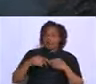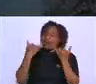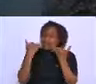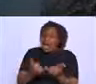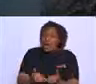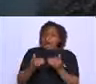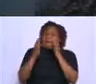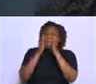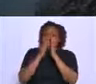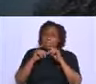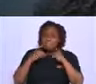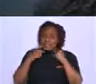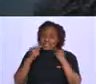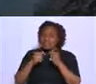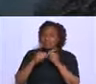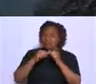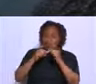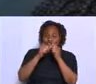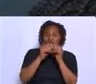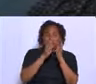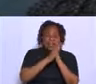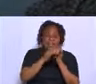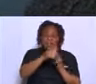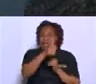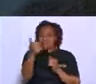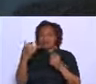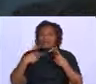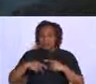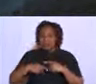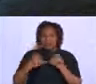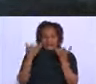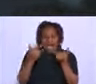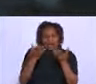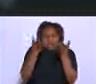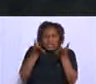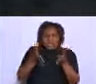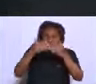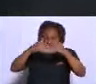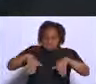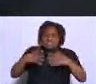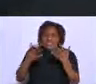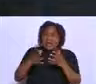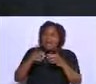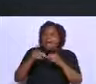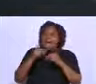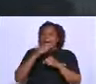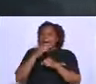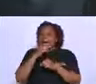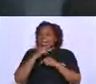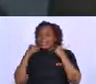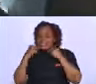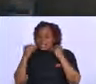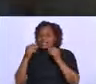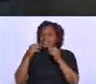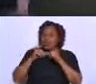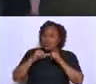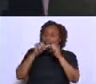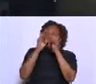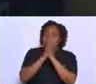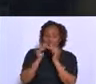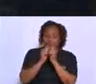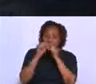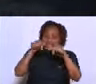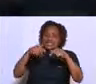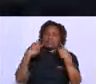wanaendelea kuomba na watu wengine walioko hapa, maana huenda siweze kuja paka huku, lakini hawa walioko wachungaji tuliopo tuendelee kuomba na watu kama hawa. Mchungaji